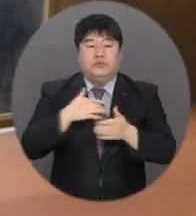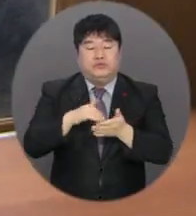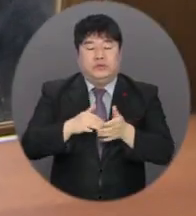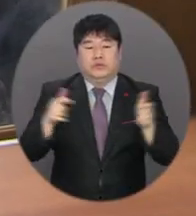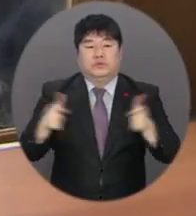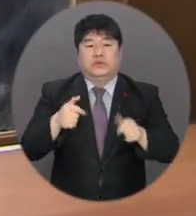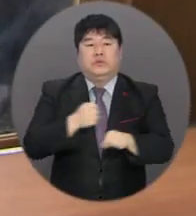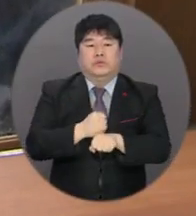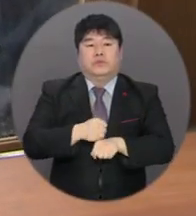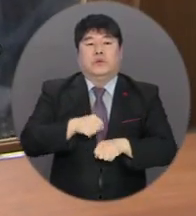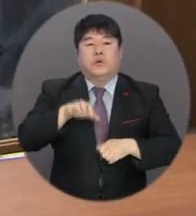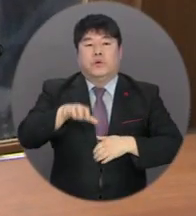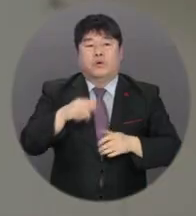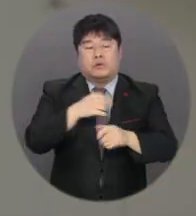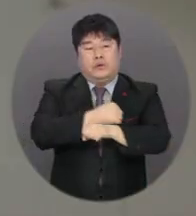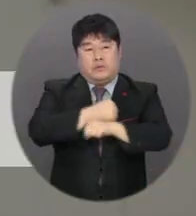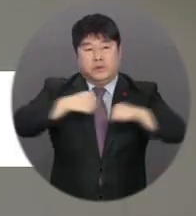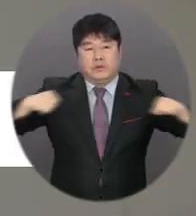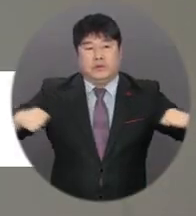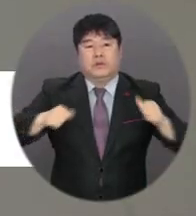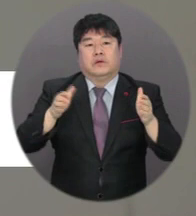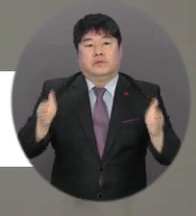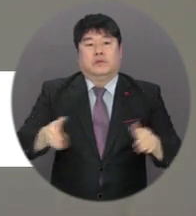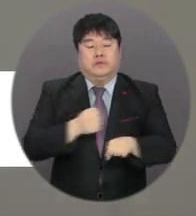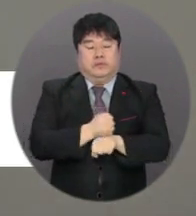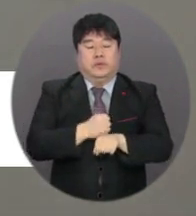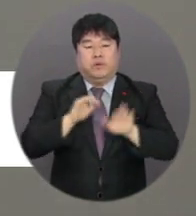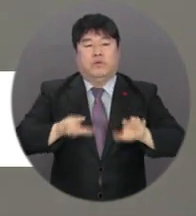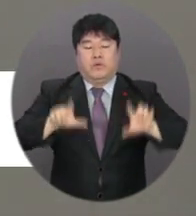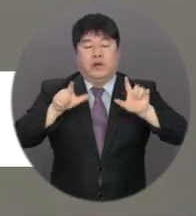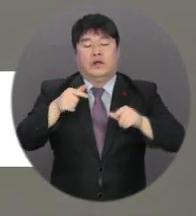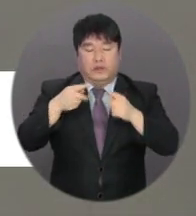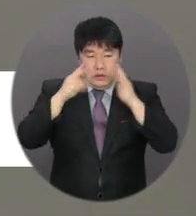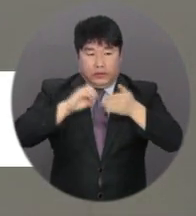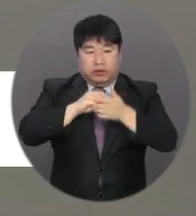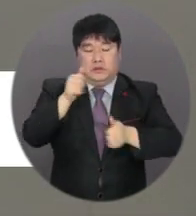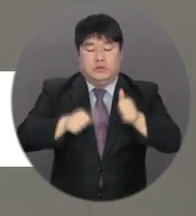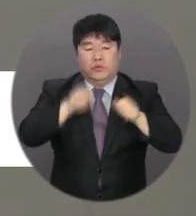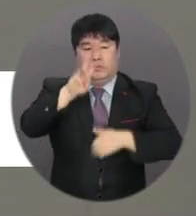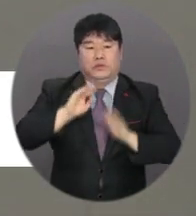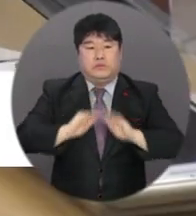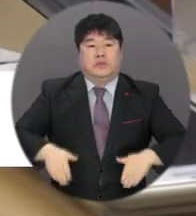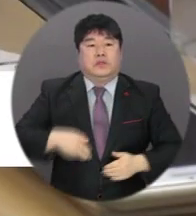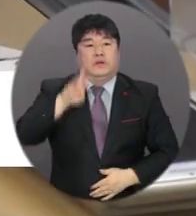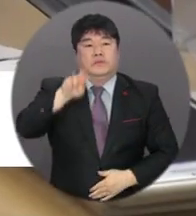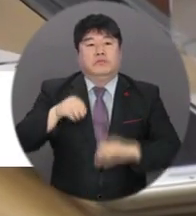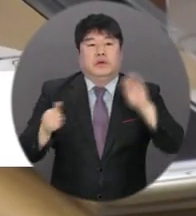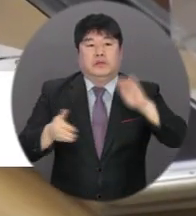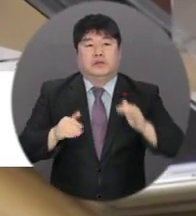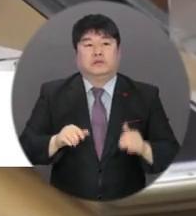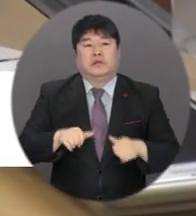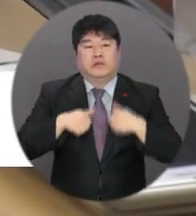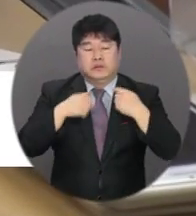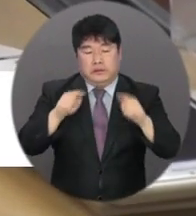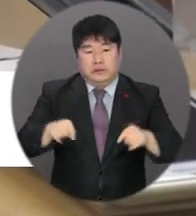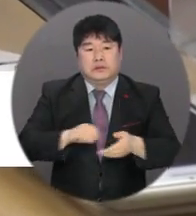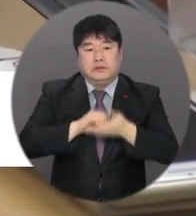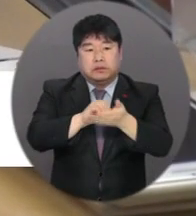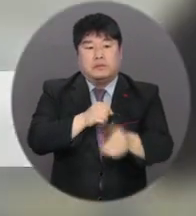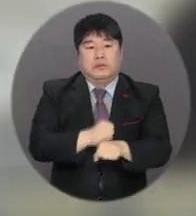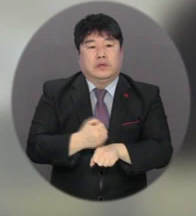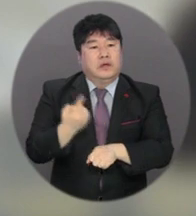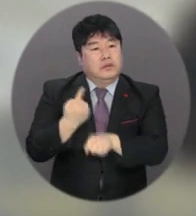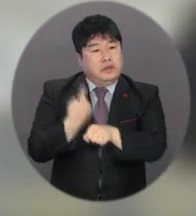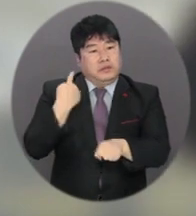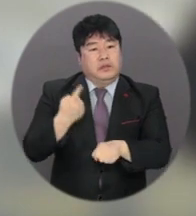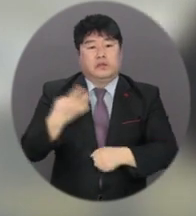간 간격을 넓혔습니다. 올해 수능 시험에 광주와 전남 지역에서 3만여 명이 응시해 지난해보다 4천여 명